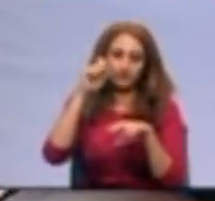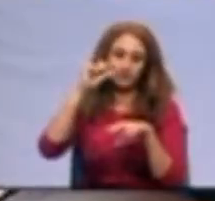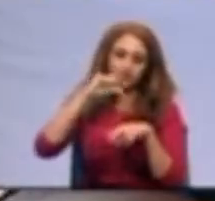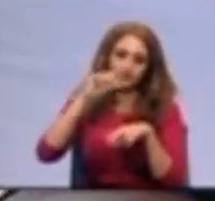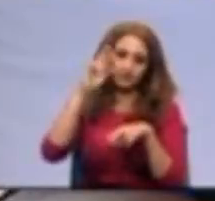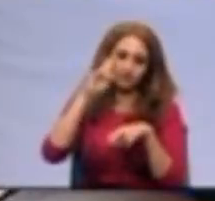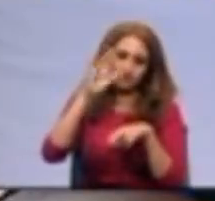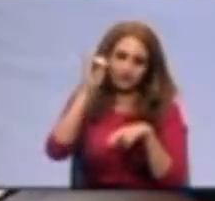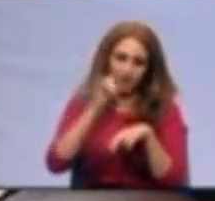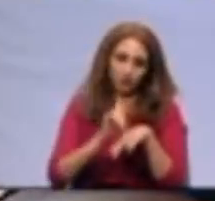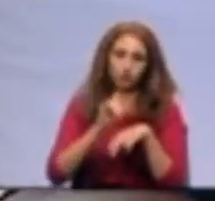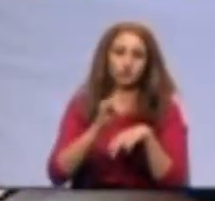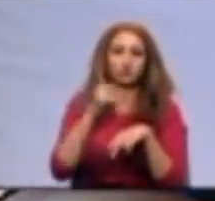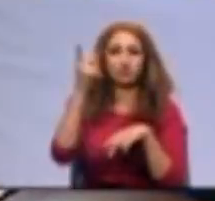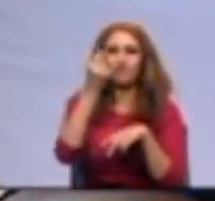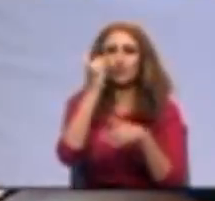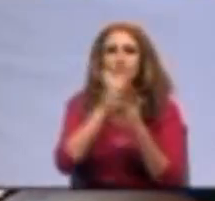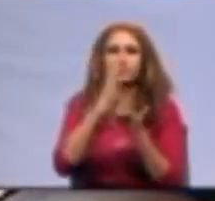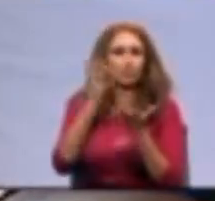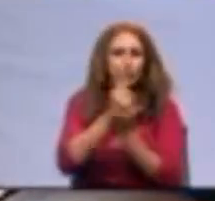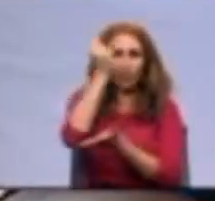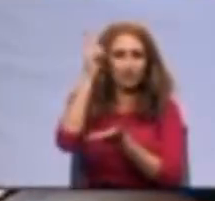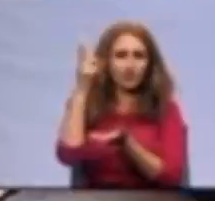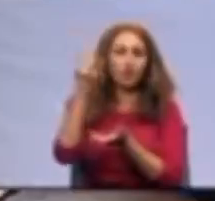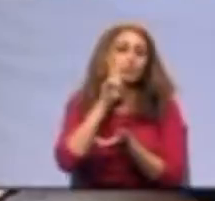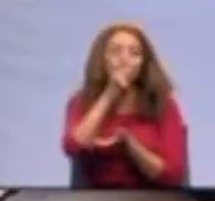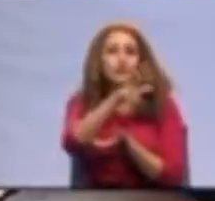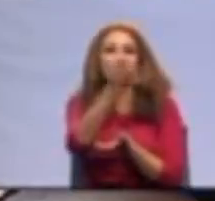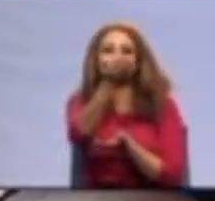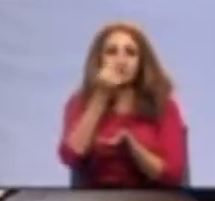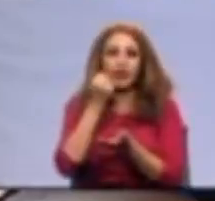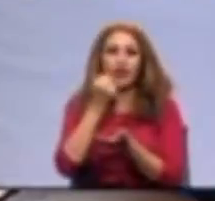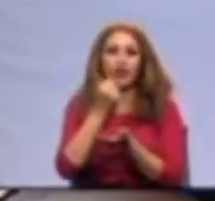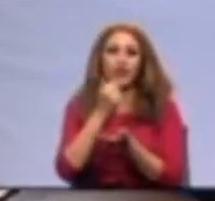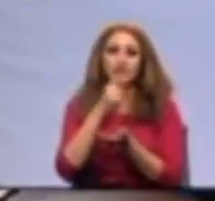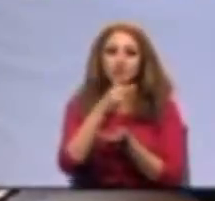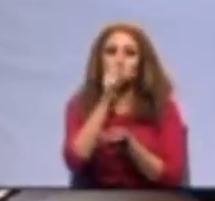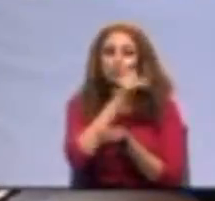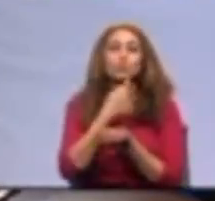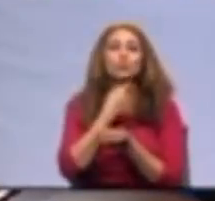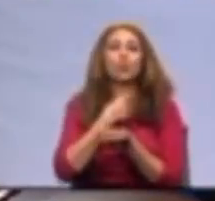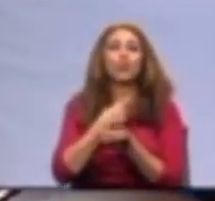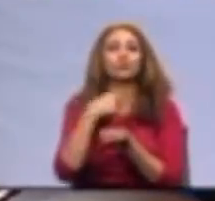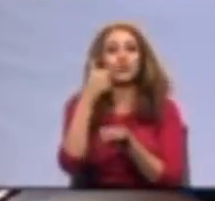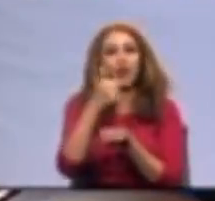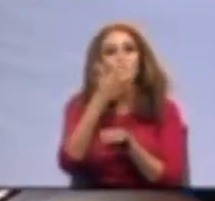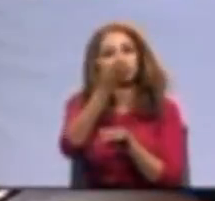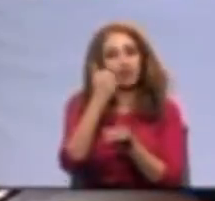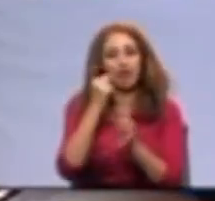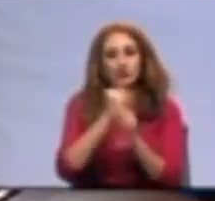استاذ كتير كبير عنا، معروف طبعا. هو اللي يعني شجعني. هو قال لي انه صوتك حلو، وقد ما بتشتغلي